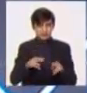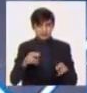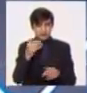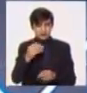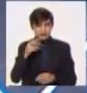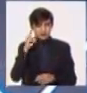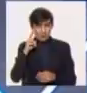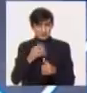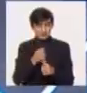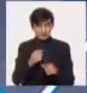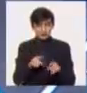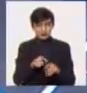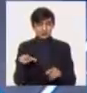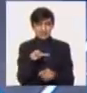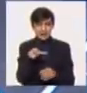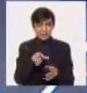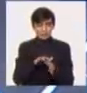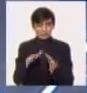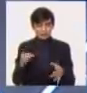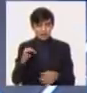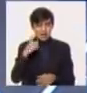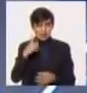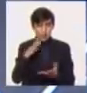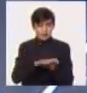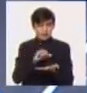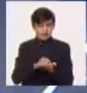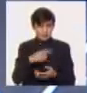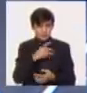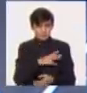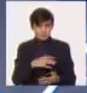нәжесі өзенге ағып бүкіл экология бұзылуда деп дүрлігуде.